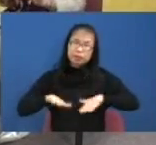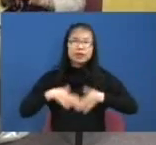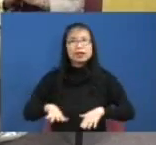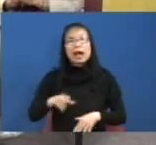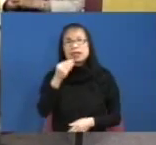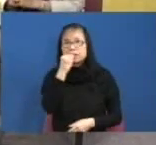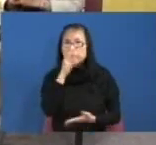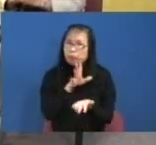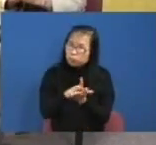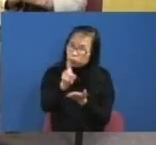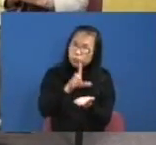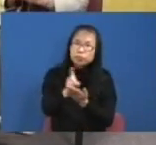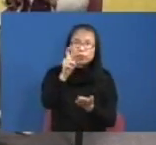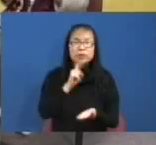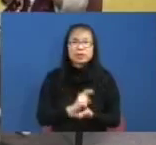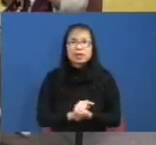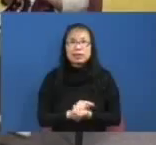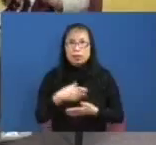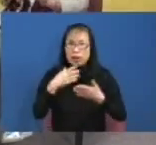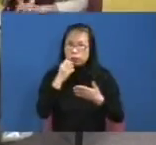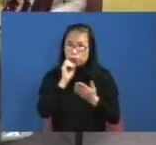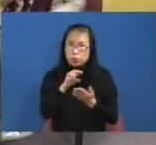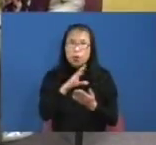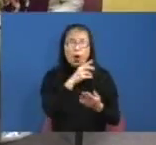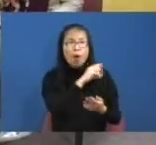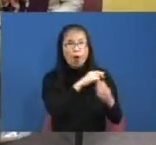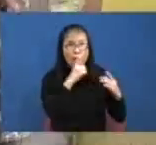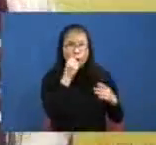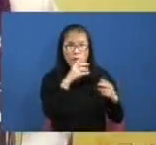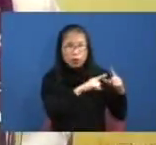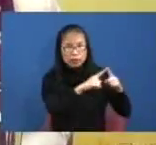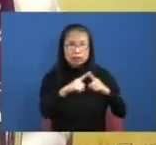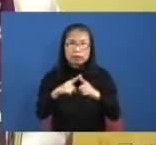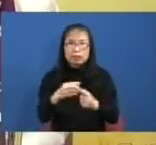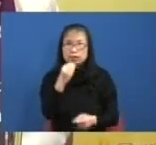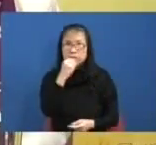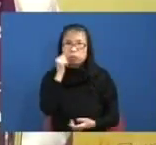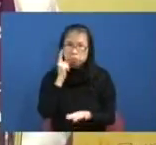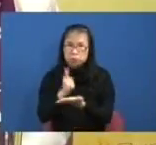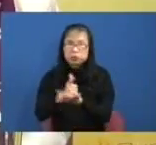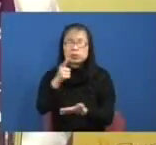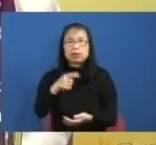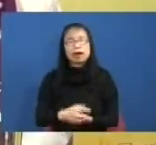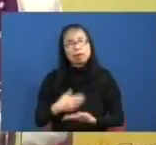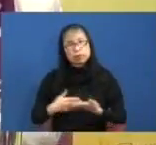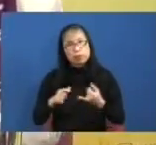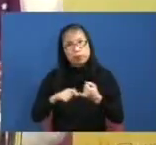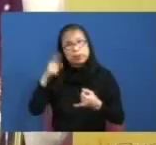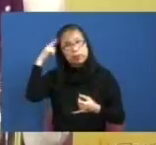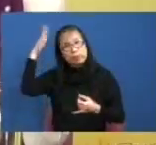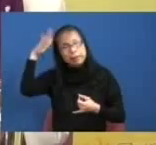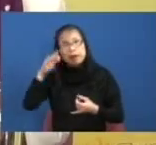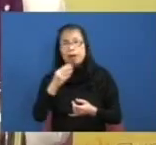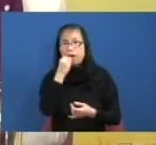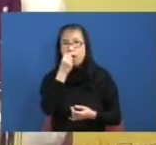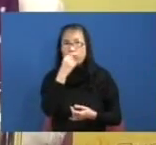食物專家嚟，對我哋個市民咧個福祉係好緊要啊！咁啊，我知道理解初步咧就話香港食品